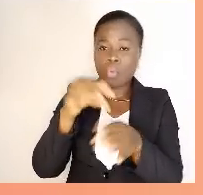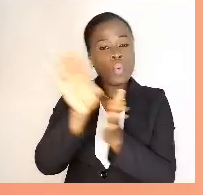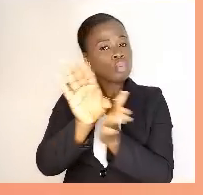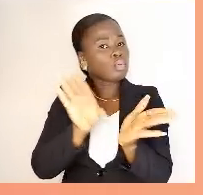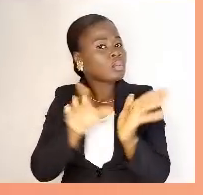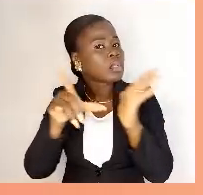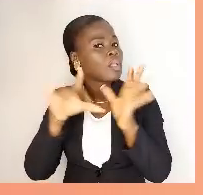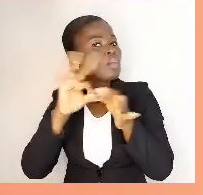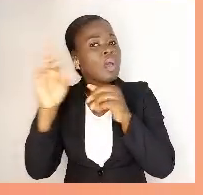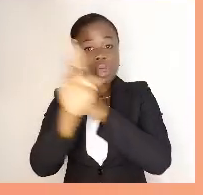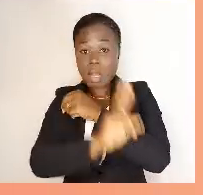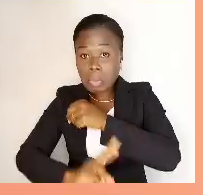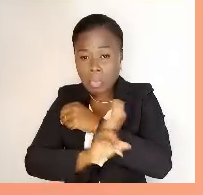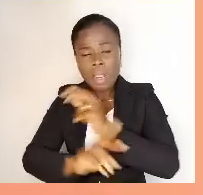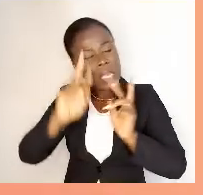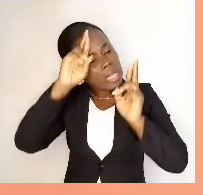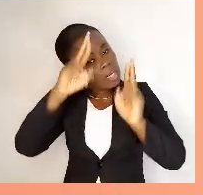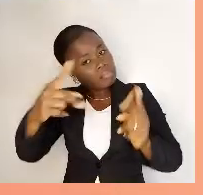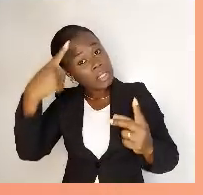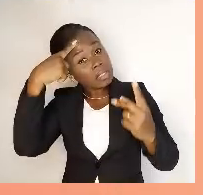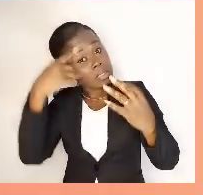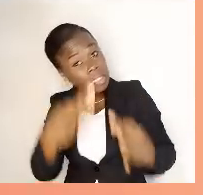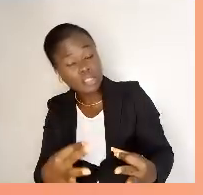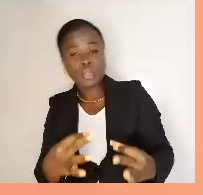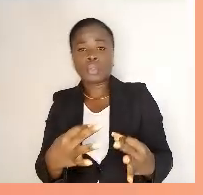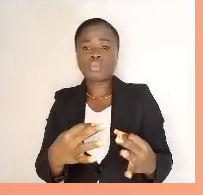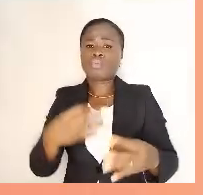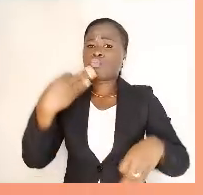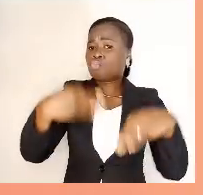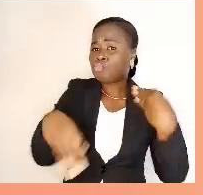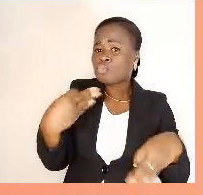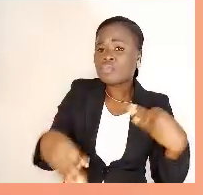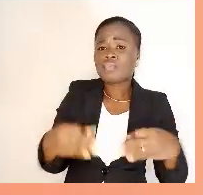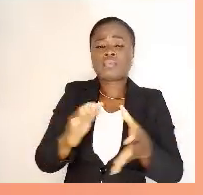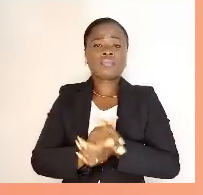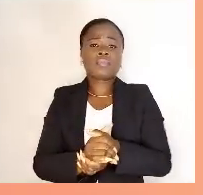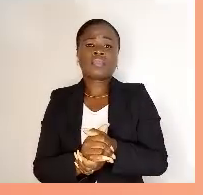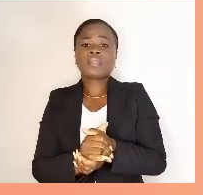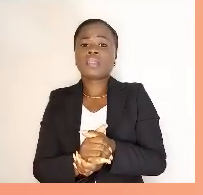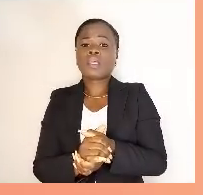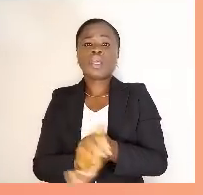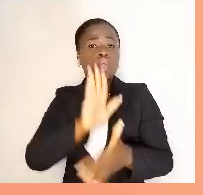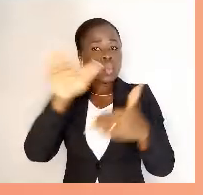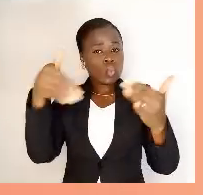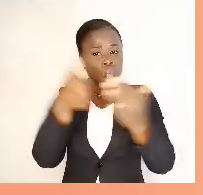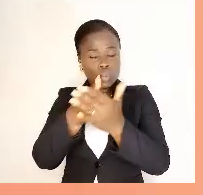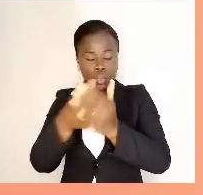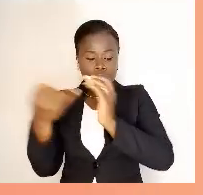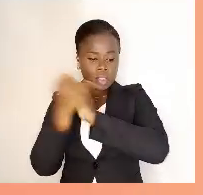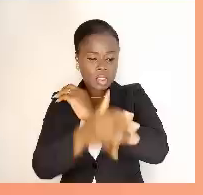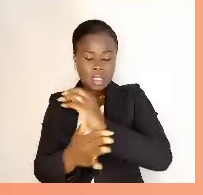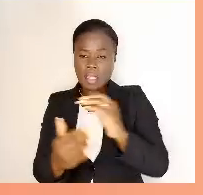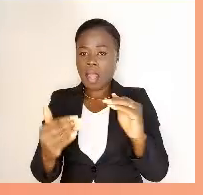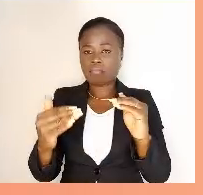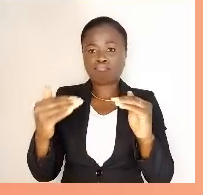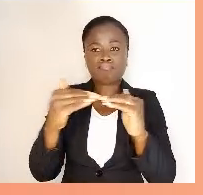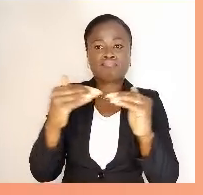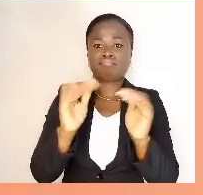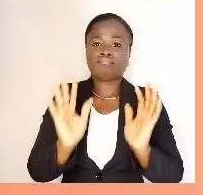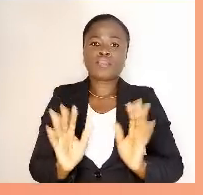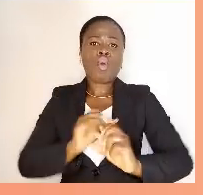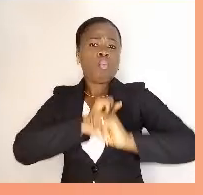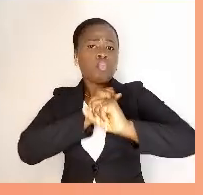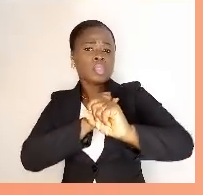les institutions constitutionnelles de la République, le respect des décisions de justice, l'intégrité du territoire,